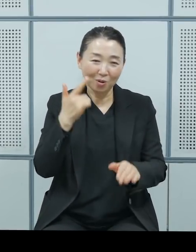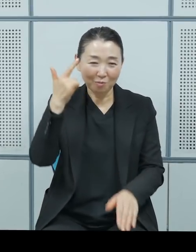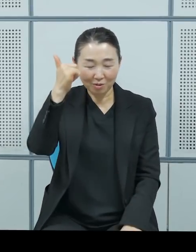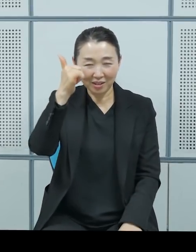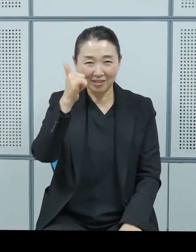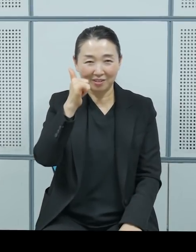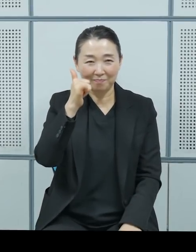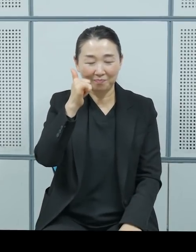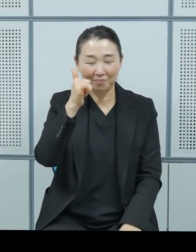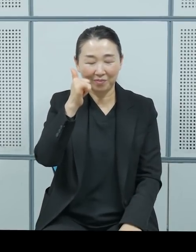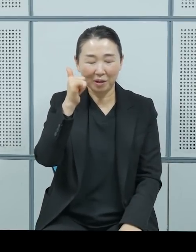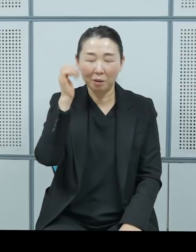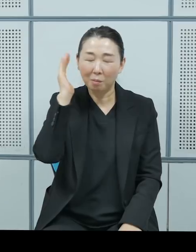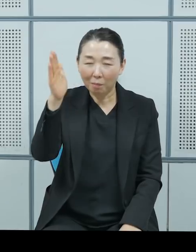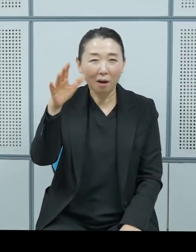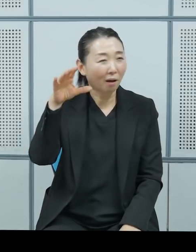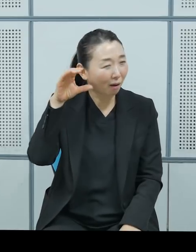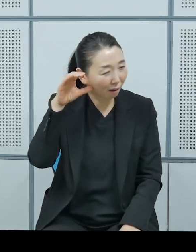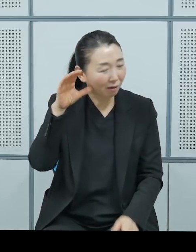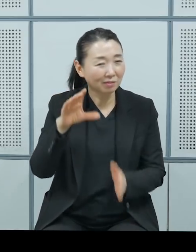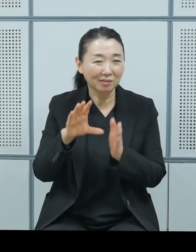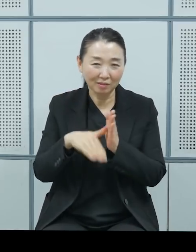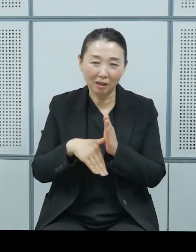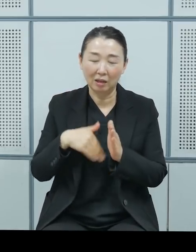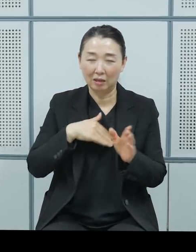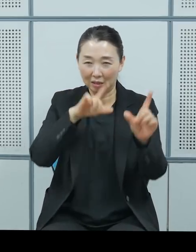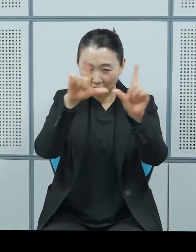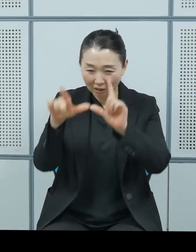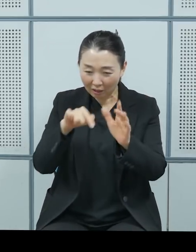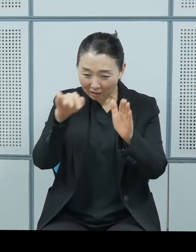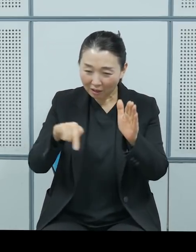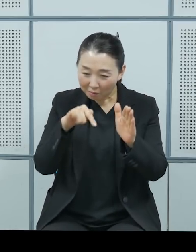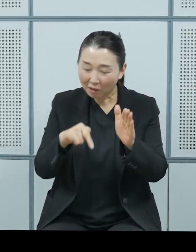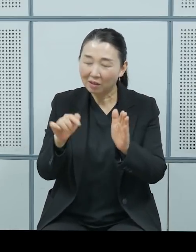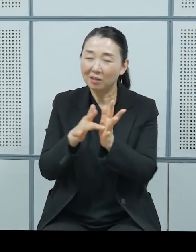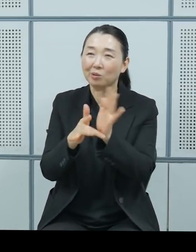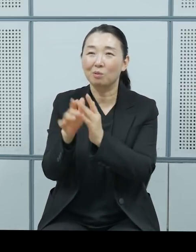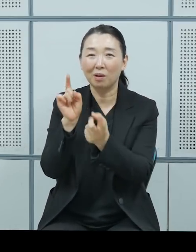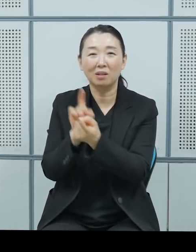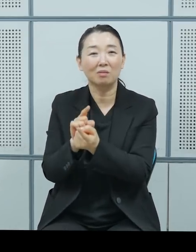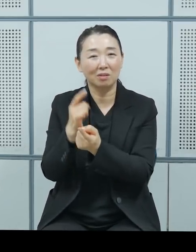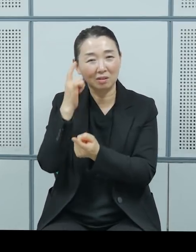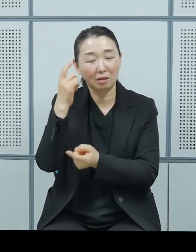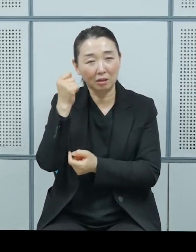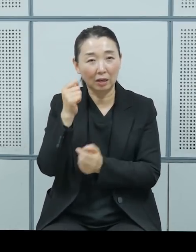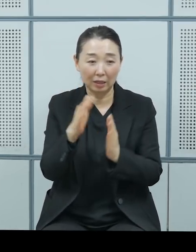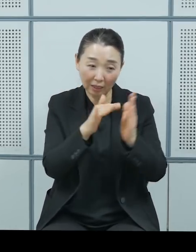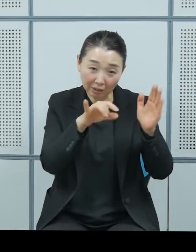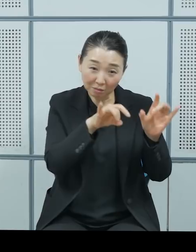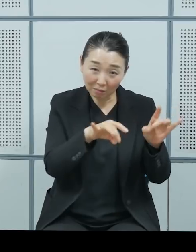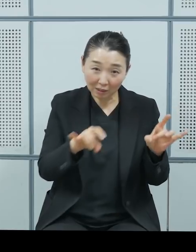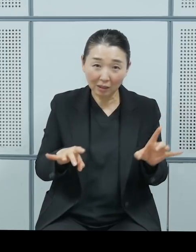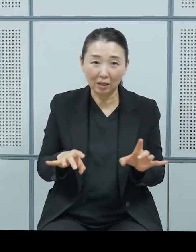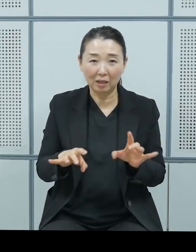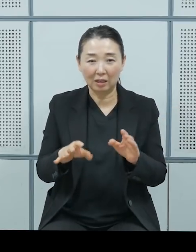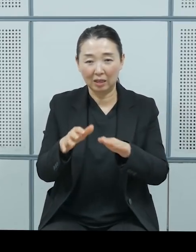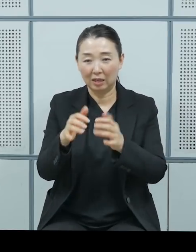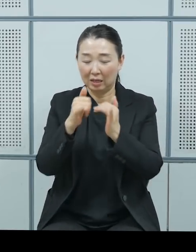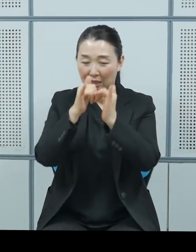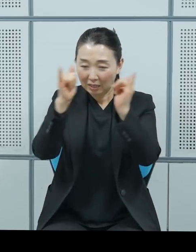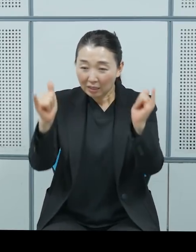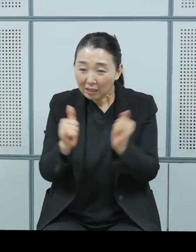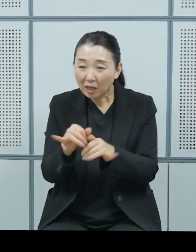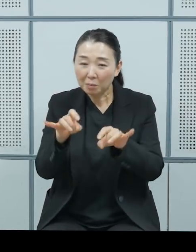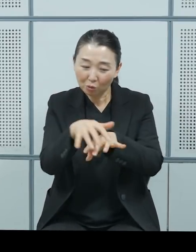말씀을 들으면서 아, 내 삶에 계신 예수님을 우리는 만나는 것이다 라는 생각이 들었어요. 각 가정마다 각 사회마다 각